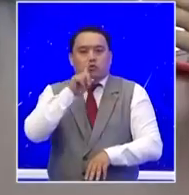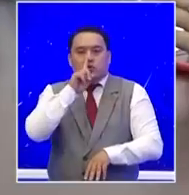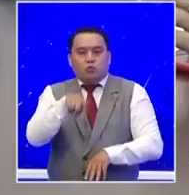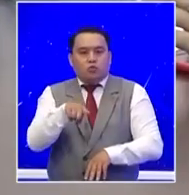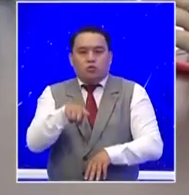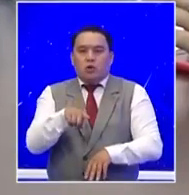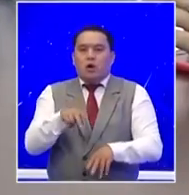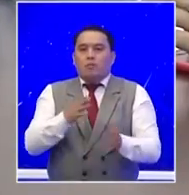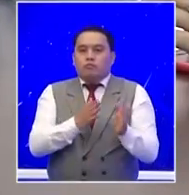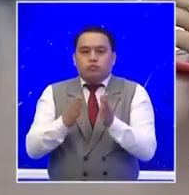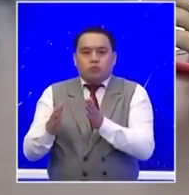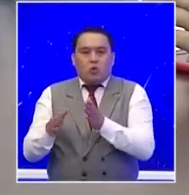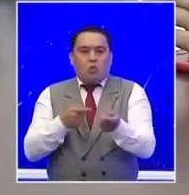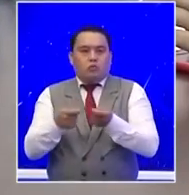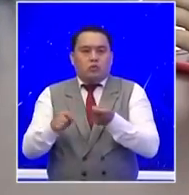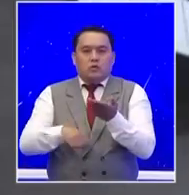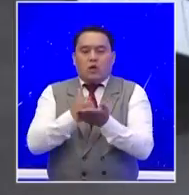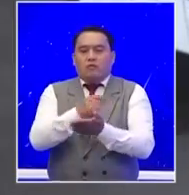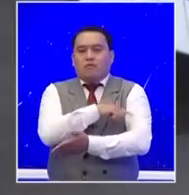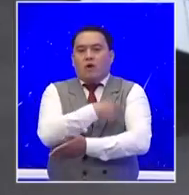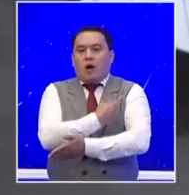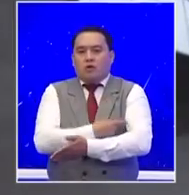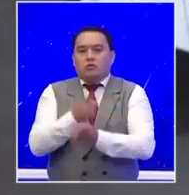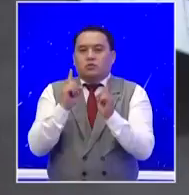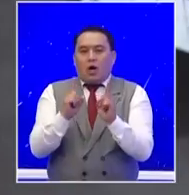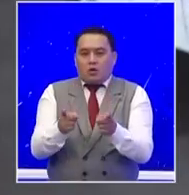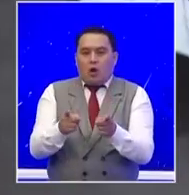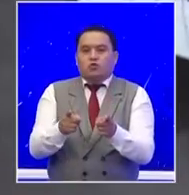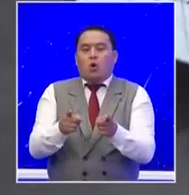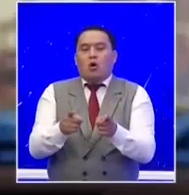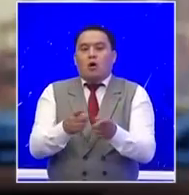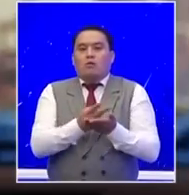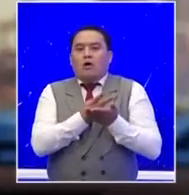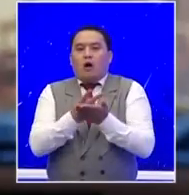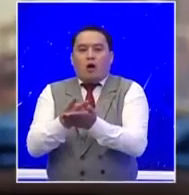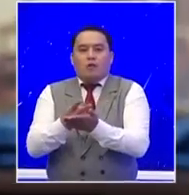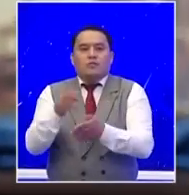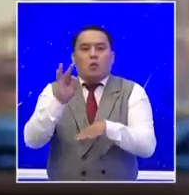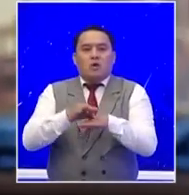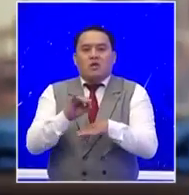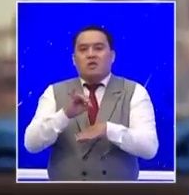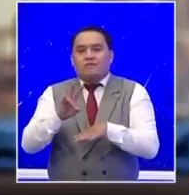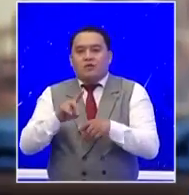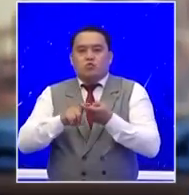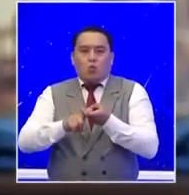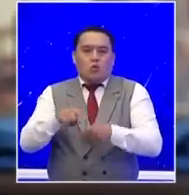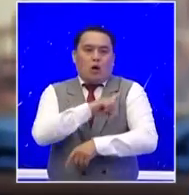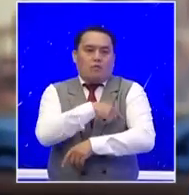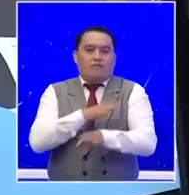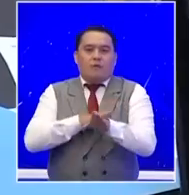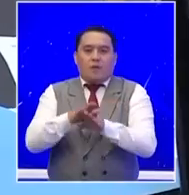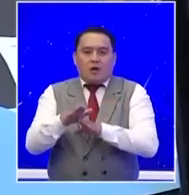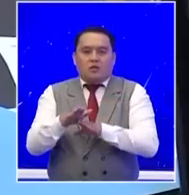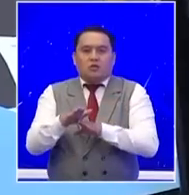должен быть урегулирован постановлением главного санитарного врача, согласно которому госпитализация больных в инфекционный стационар будет